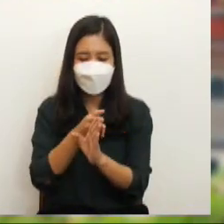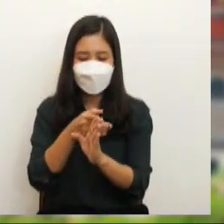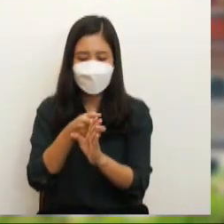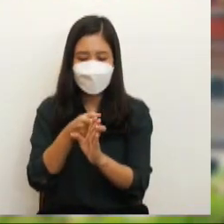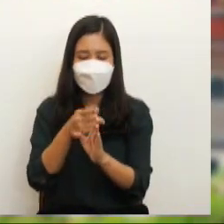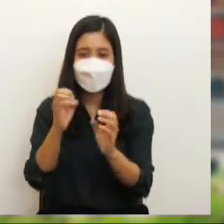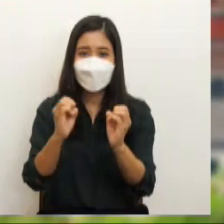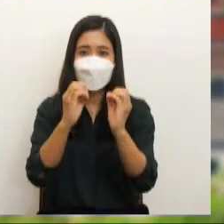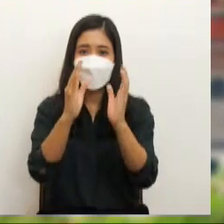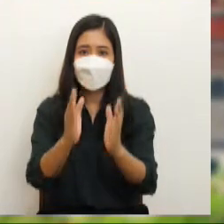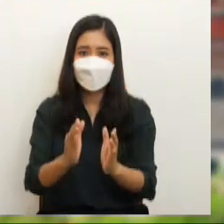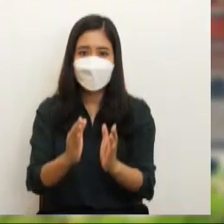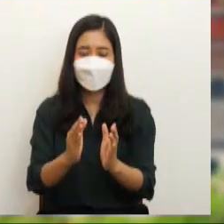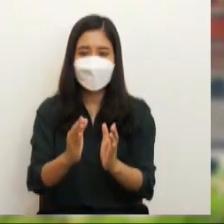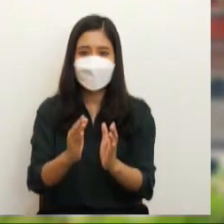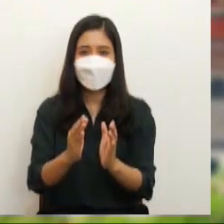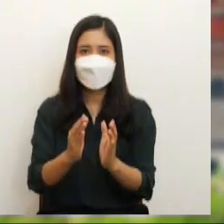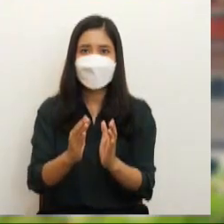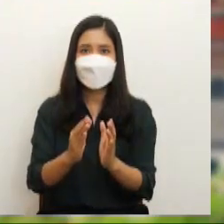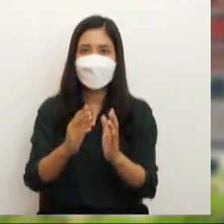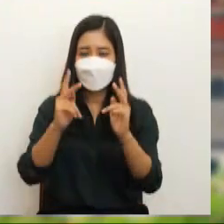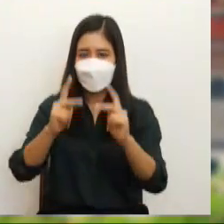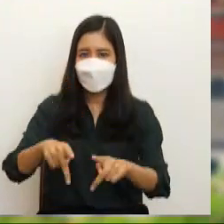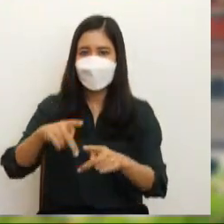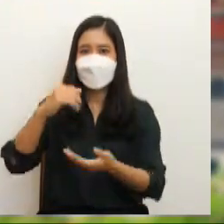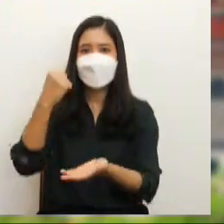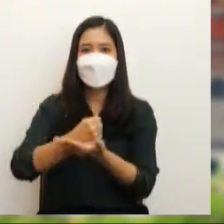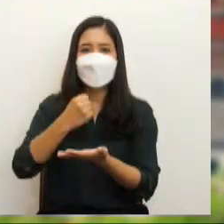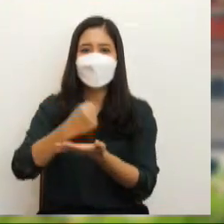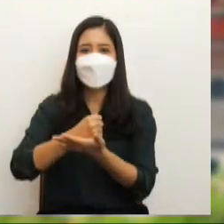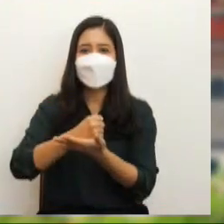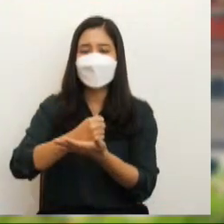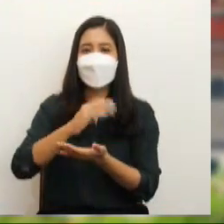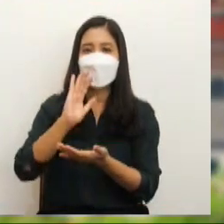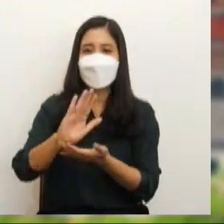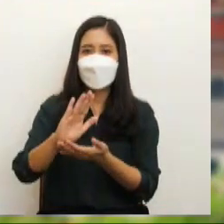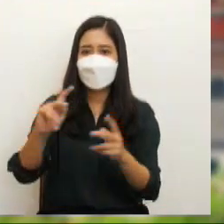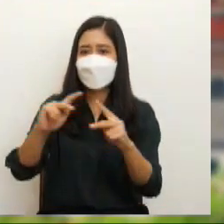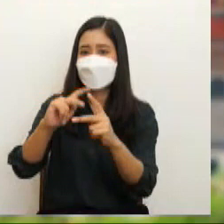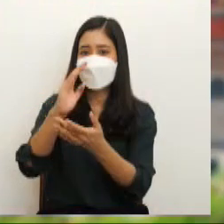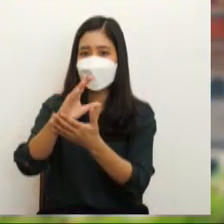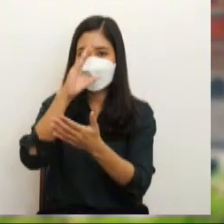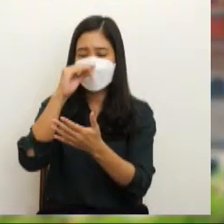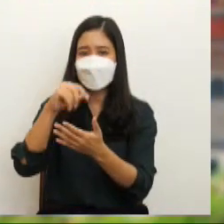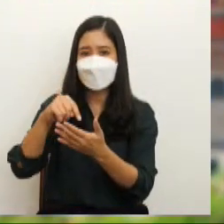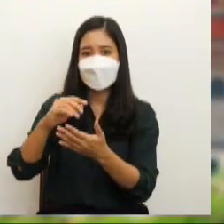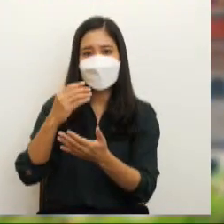ราที่รีจิสเตอร์ลงทะเบียนอยู่ในระบบเทคโนโลยีสารสนเทศของกระทรวงศึกษาธิการเนี่ยนะครับซึ่งมีอยู่ประม